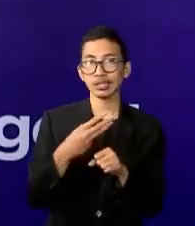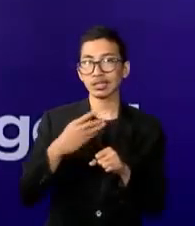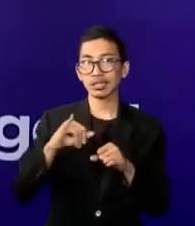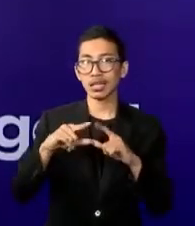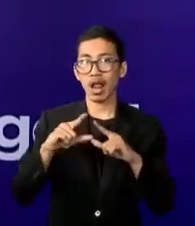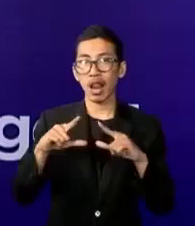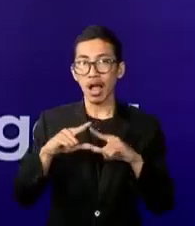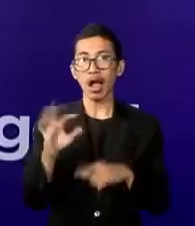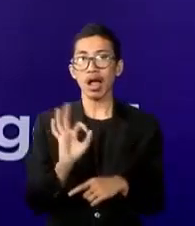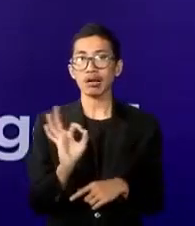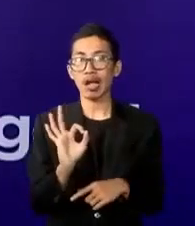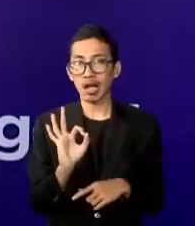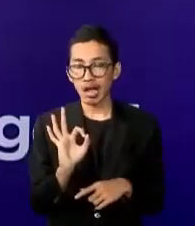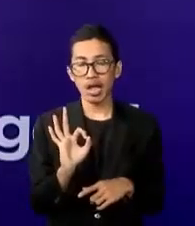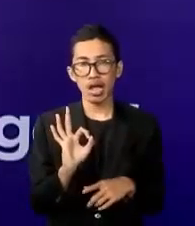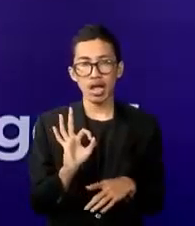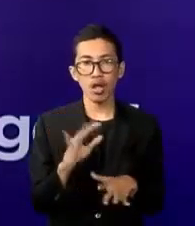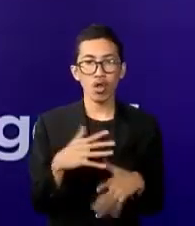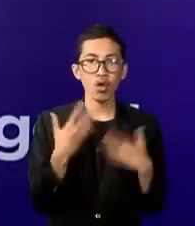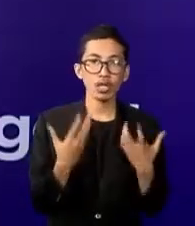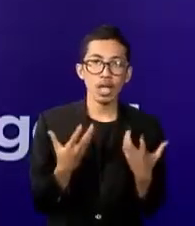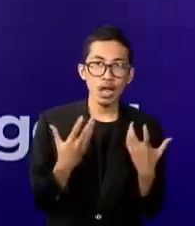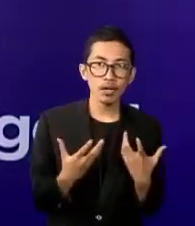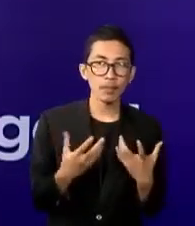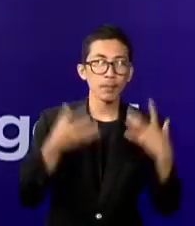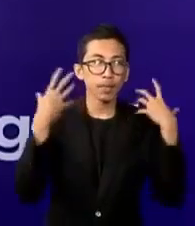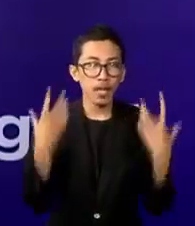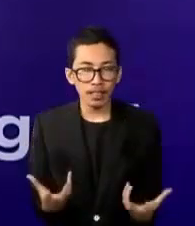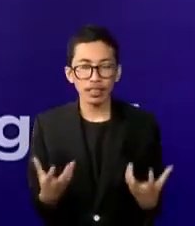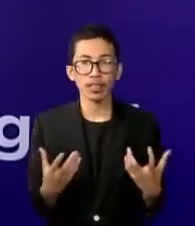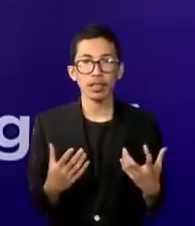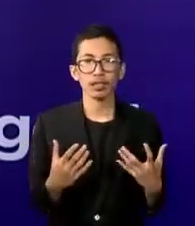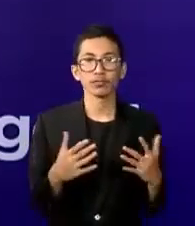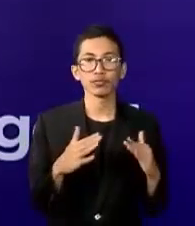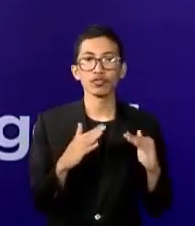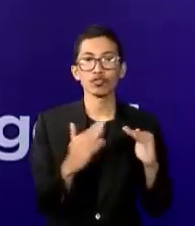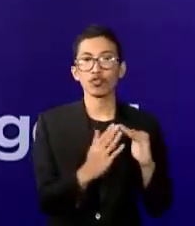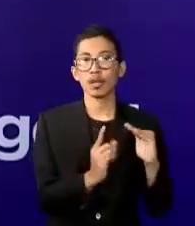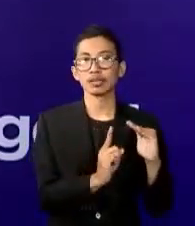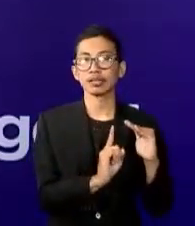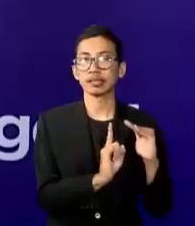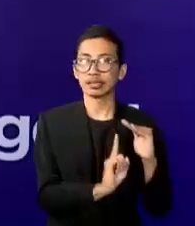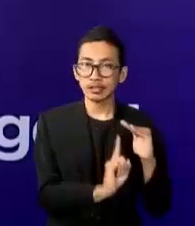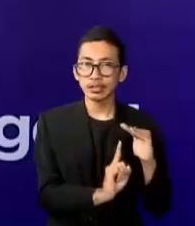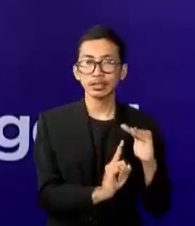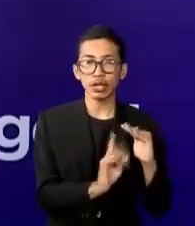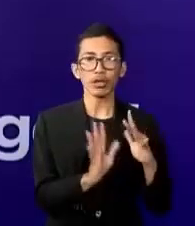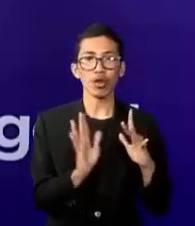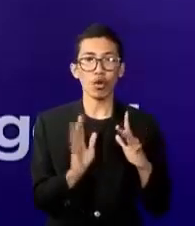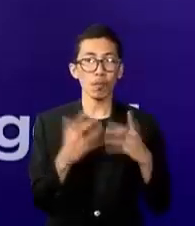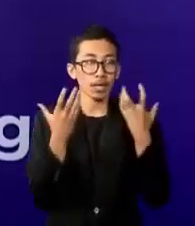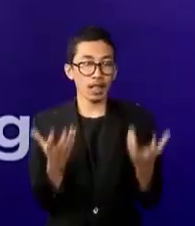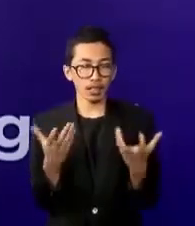jadi kalau memang ada gejala dan ringan sampai kemudian sedang atau berat akan dirawat pasti di rumah sakit dan sejawat-sejawat saya dari paru dan tim karena kami